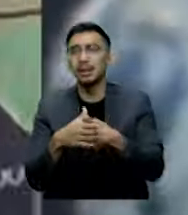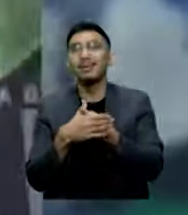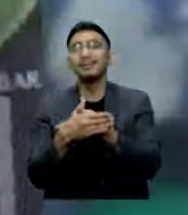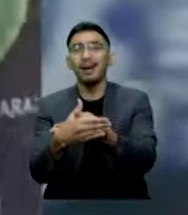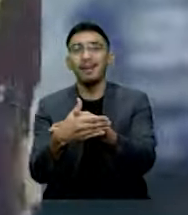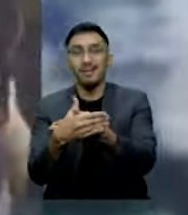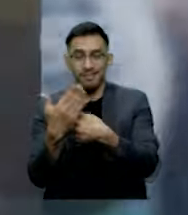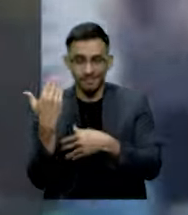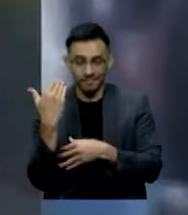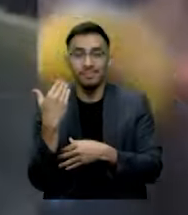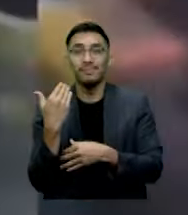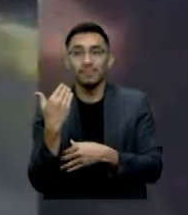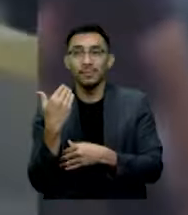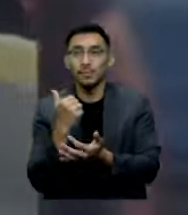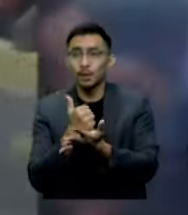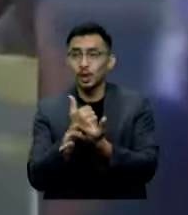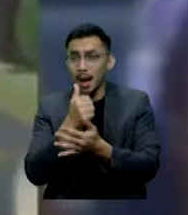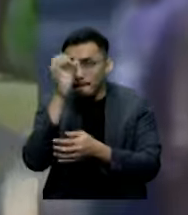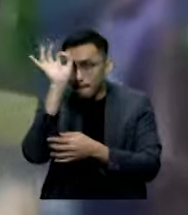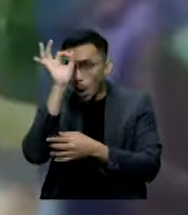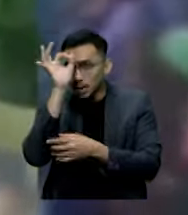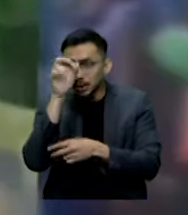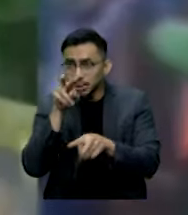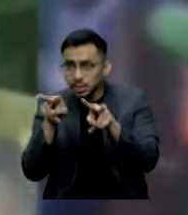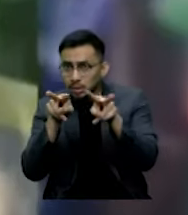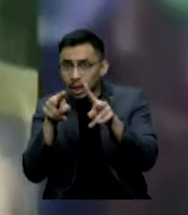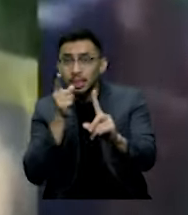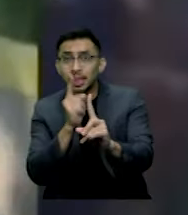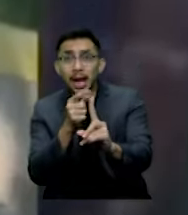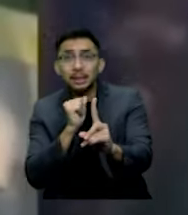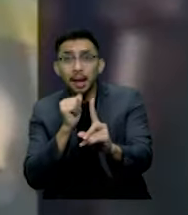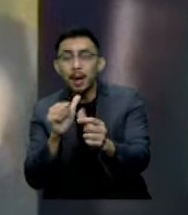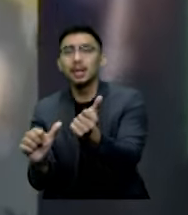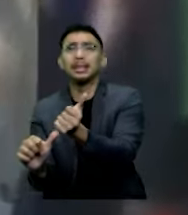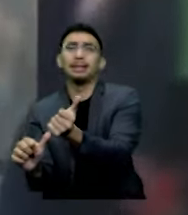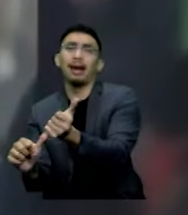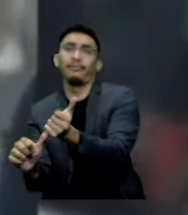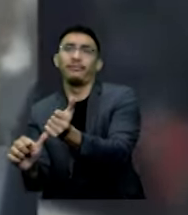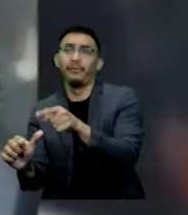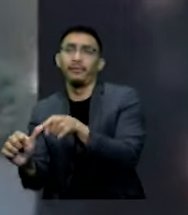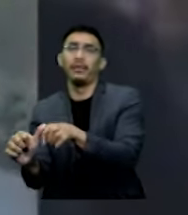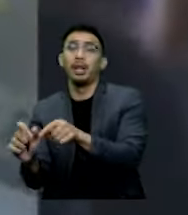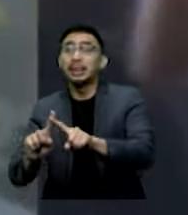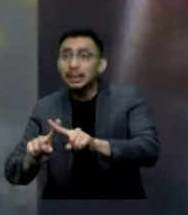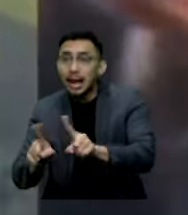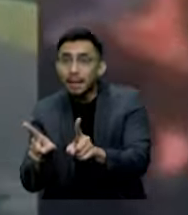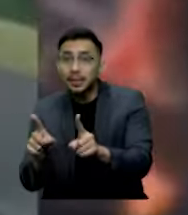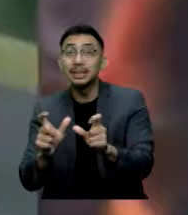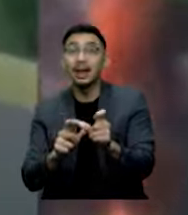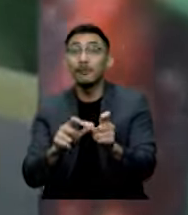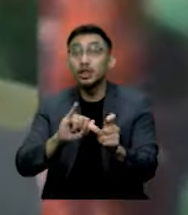mengincar asisten Saiful Jamil terkait penyalahgunaan narkoba. Saat penangkapan, Saiful Jamil tengah berada di dalam mobil bersama